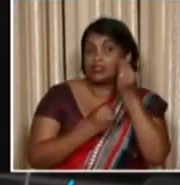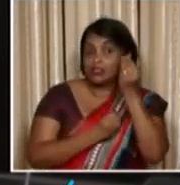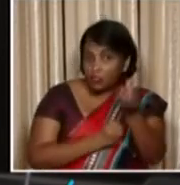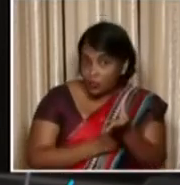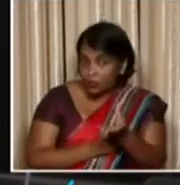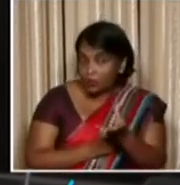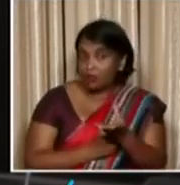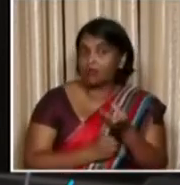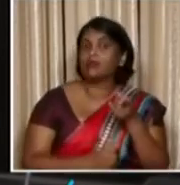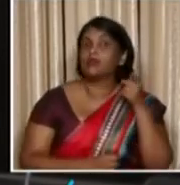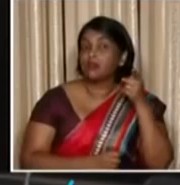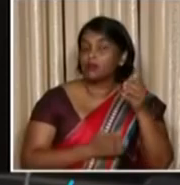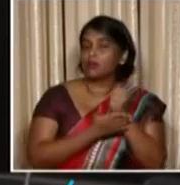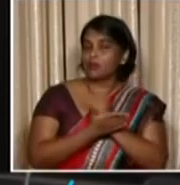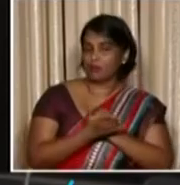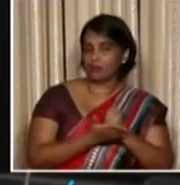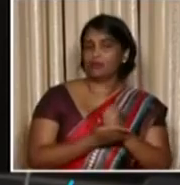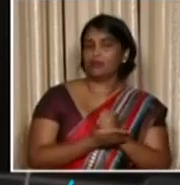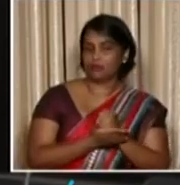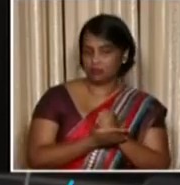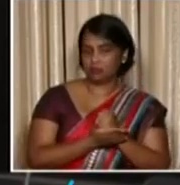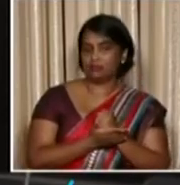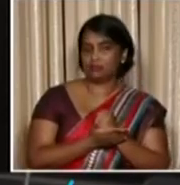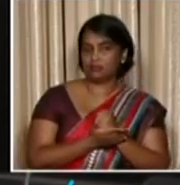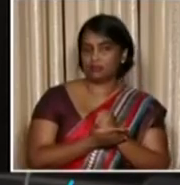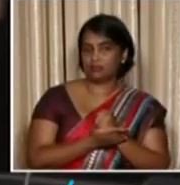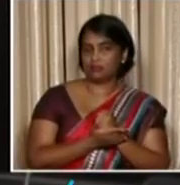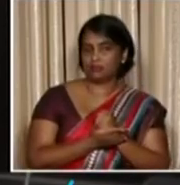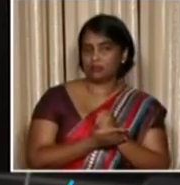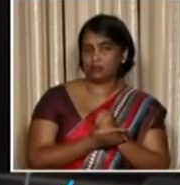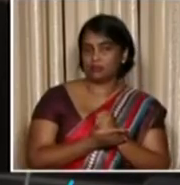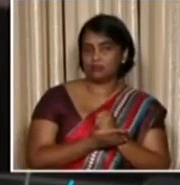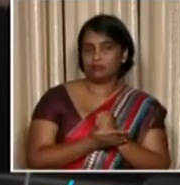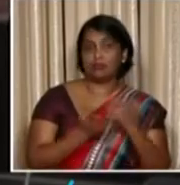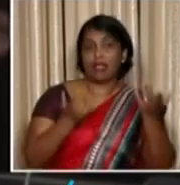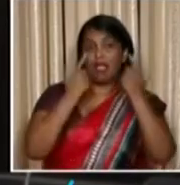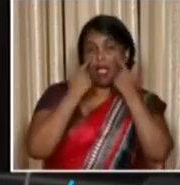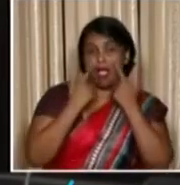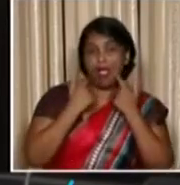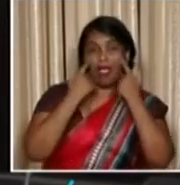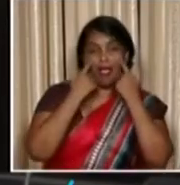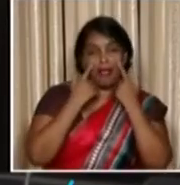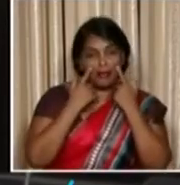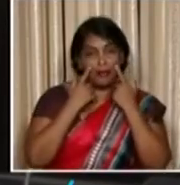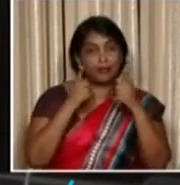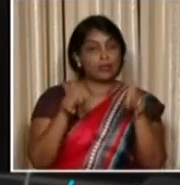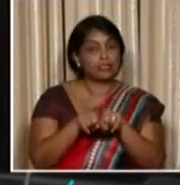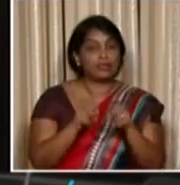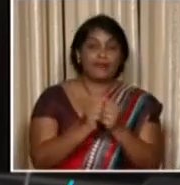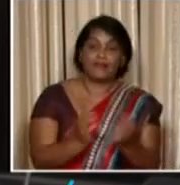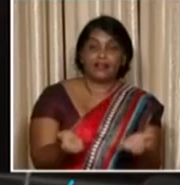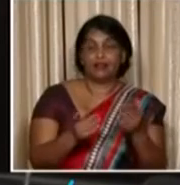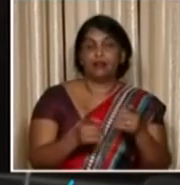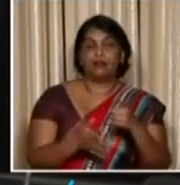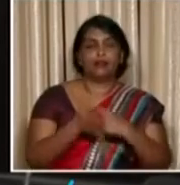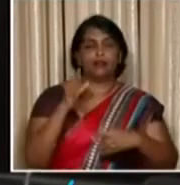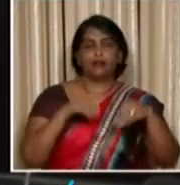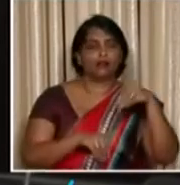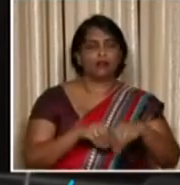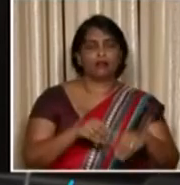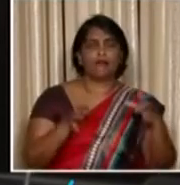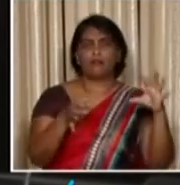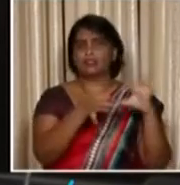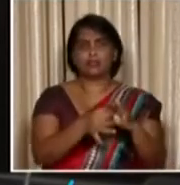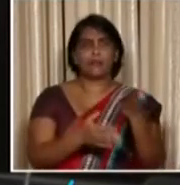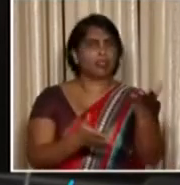එහෙනම් ඒ සියල්ලට මේ ඔය අඬපු අය මේ විදියට වැඩ කරන්න කියපු අය මේ ඉලෙක්ෂන් කැම්පේන් එකේ